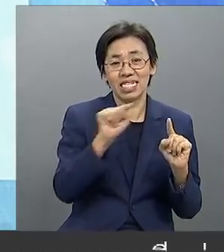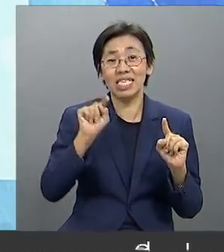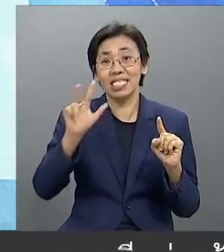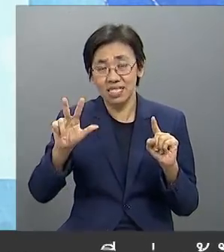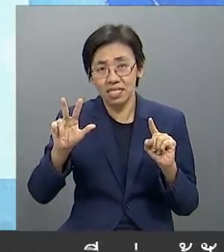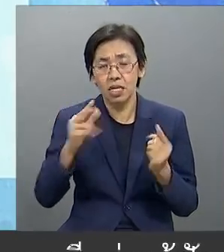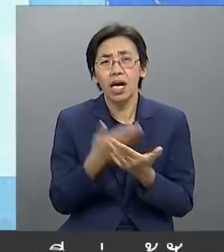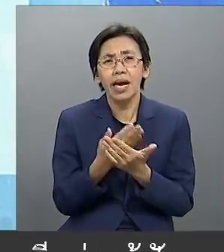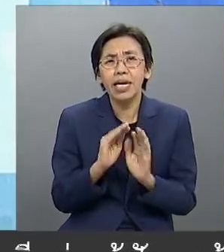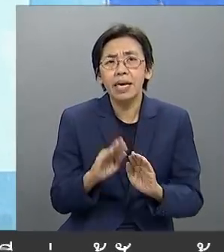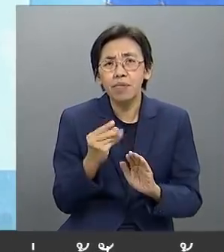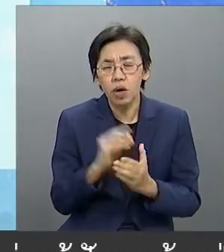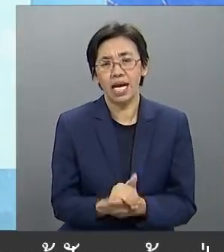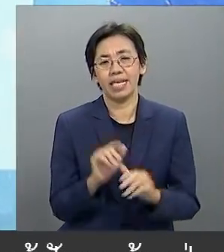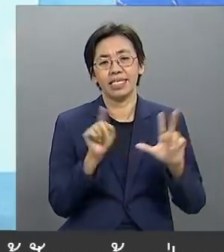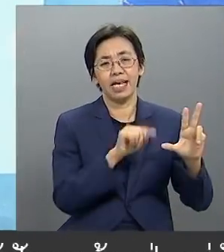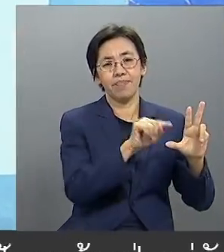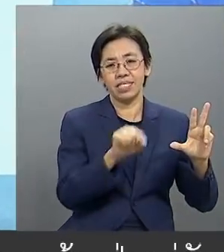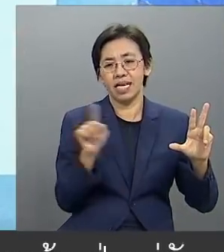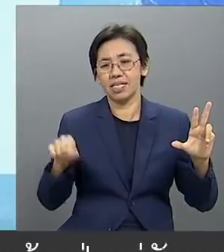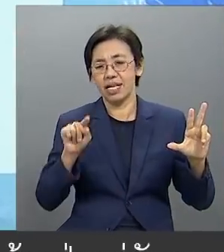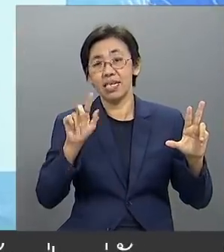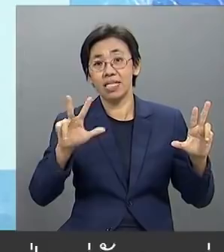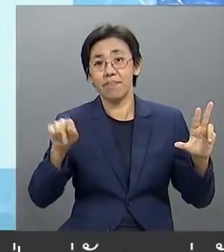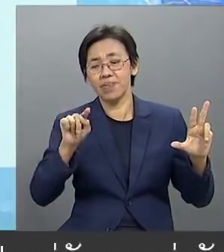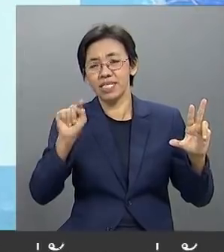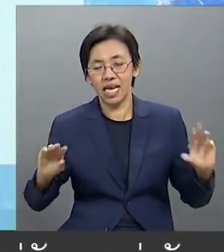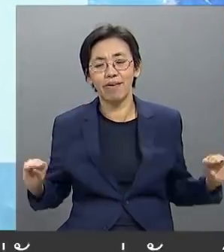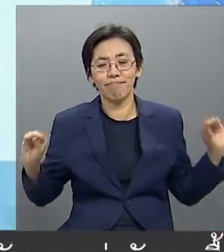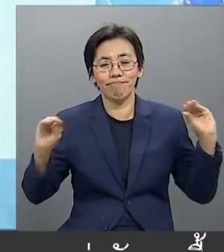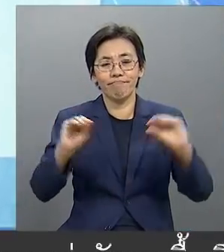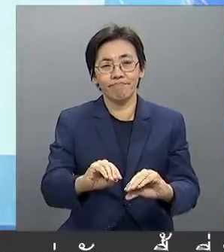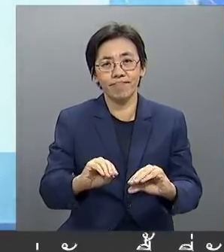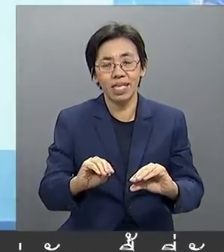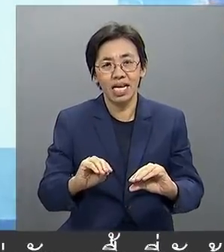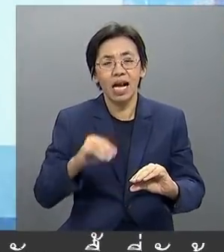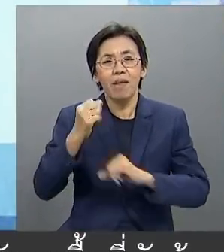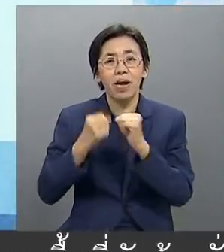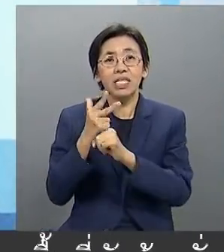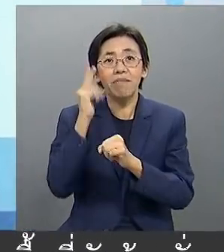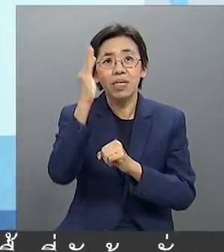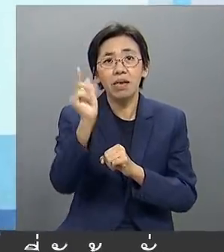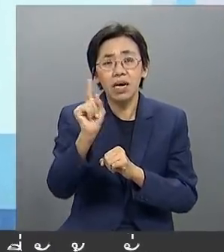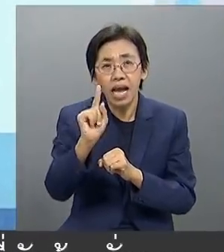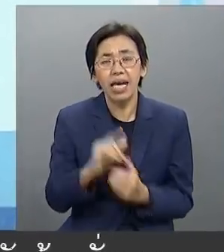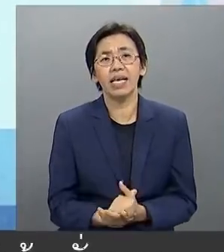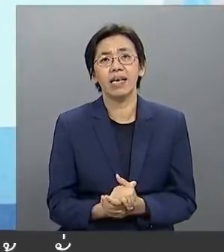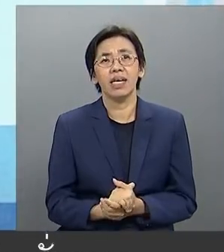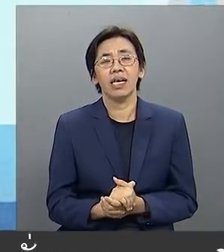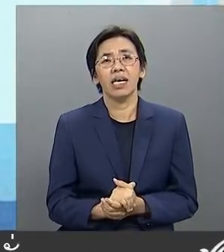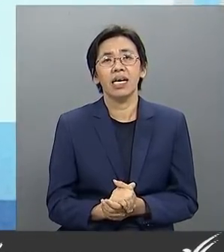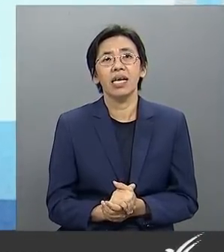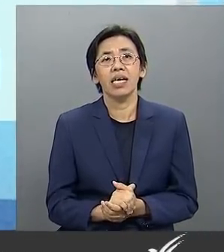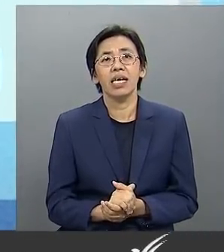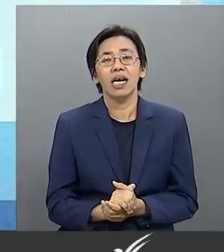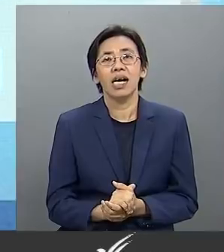ส่วนไม่น้อยกว่า 3เปอร์เซ็นต์ของค่าจ้างต่อเดือนนะคะ 3เป็นต่อไปกำหนดว่าไม่น้อยกว่า 5เปอร์เซ็นต์ของค่าจ้างอีก 3ปีต่อไป